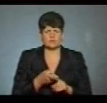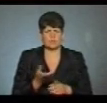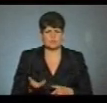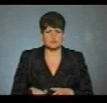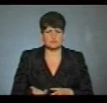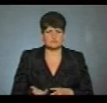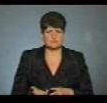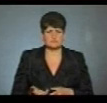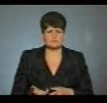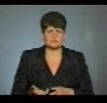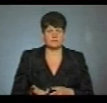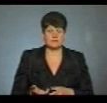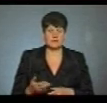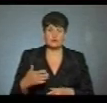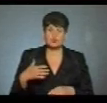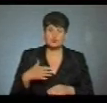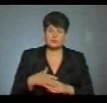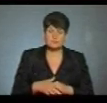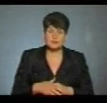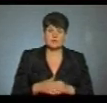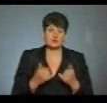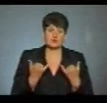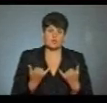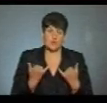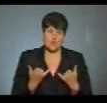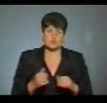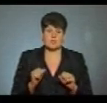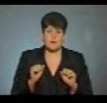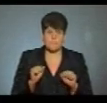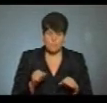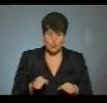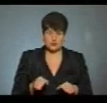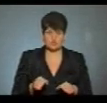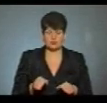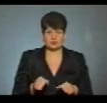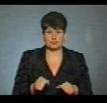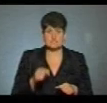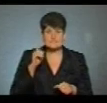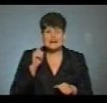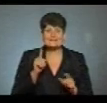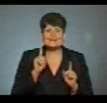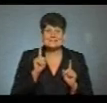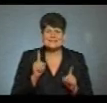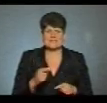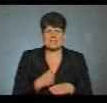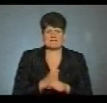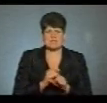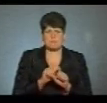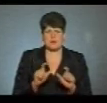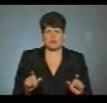коронавірусом? Розумієте, на сьогодні ми можемо встановити це тільки лабораторно,